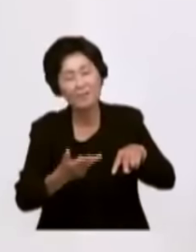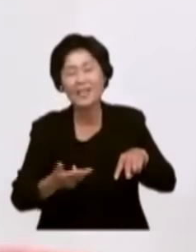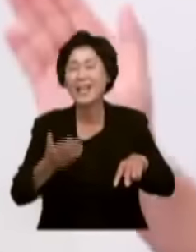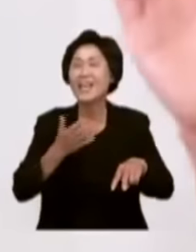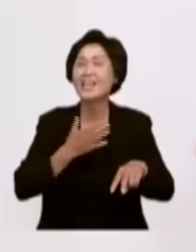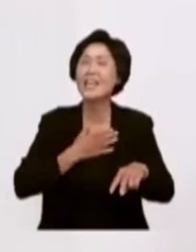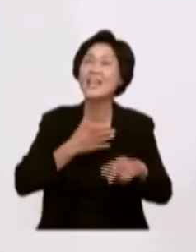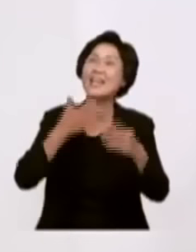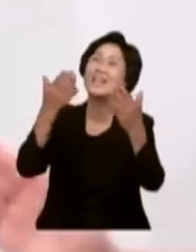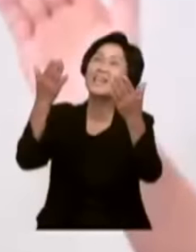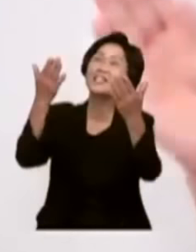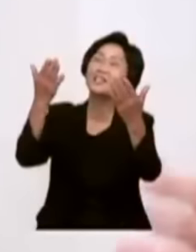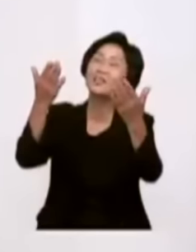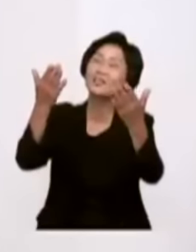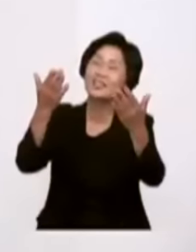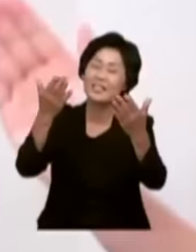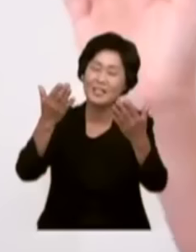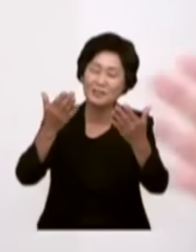실로암 내게